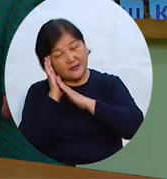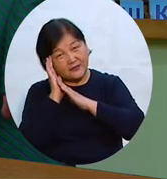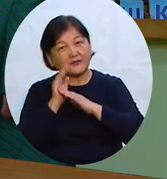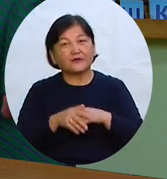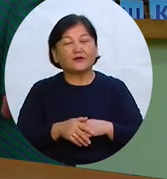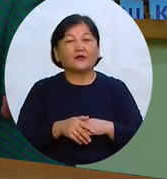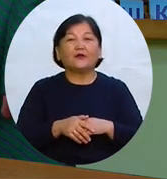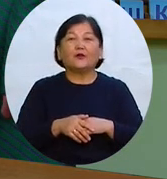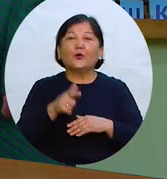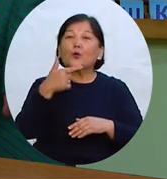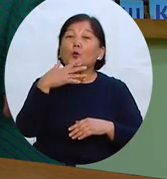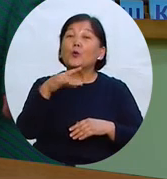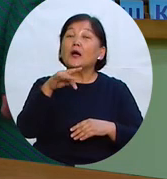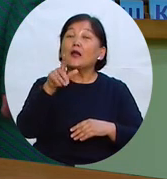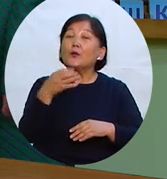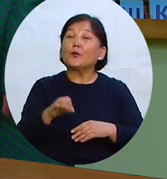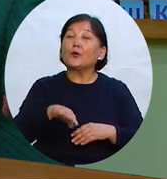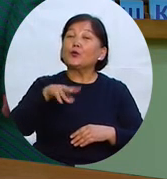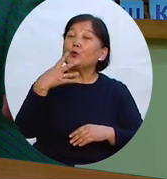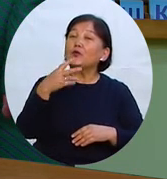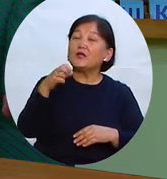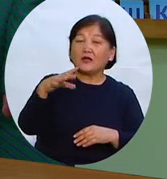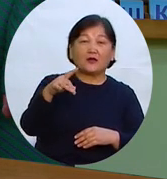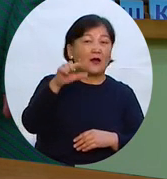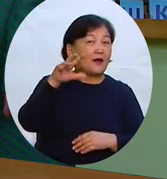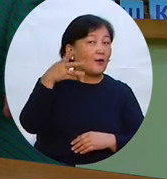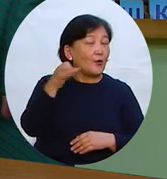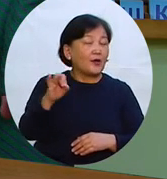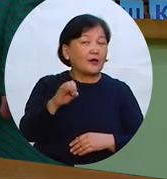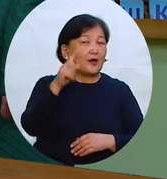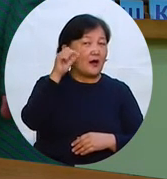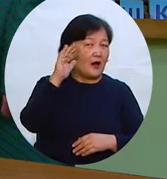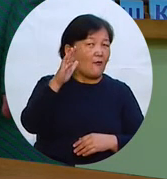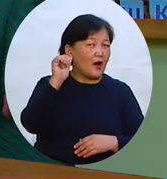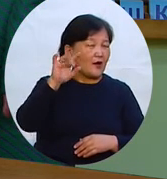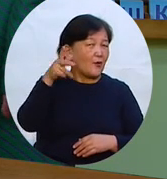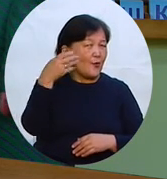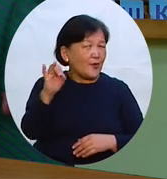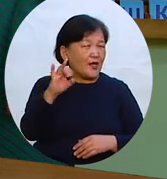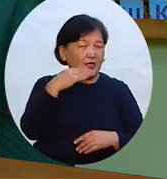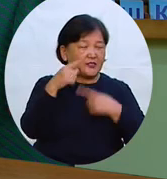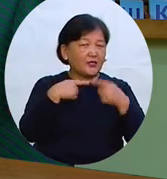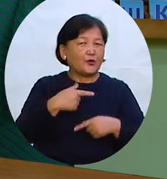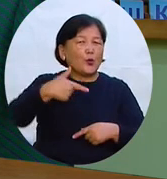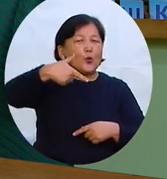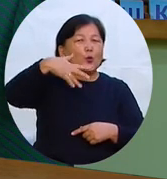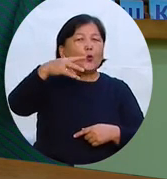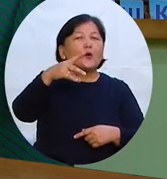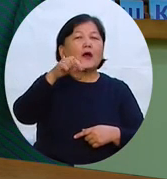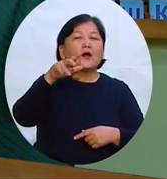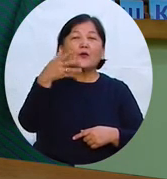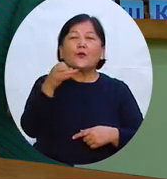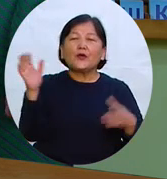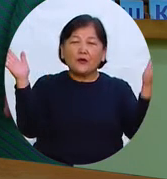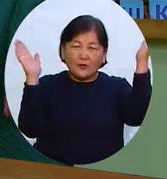харанхуй гэгүү. Тэ мэ? Түнэр харанхуй гэгүү. Хав харанхуй гэгүү. Яагаад гүн харанхуй гэсэн юм болов? Тэ мэ хүүхдүүд